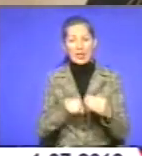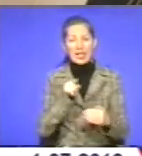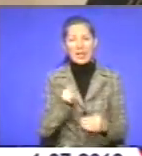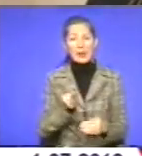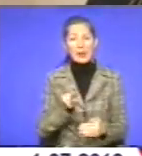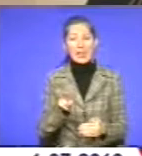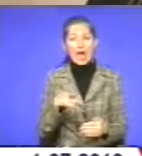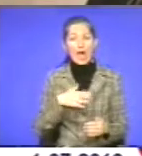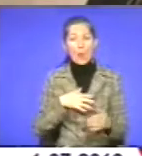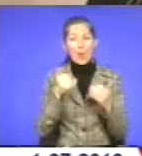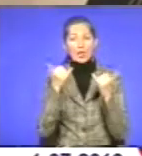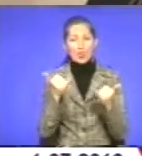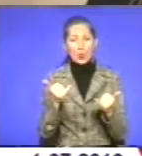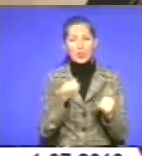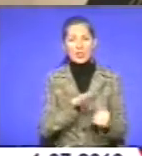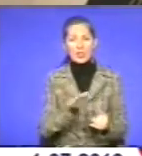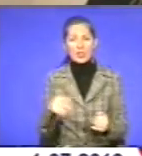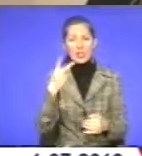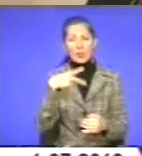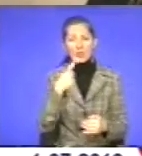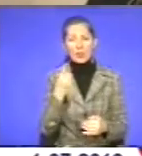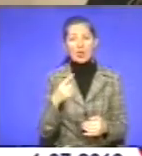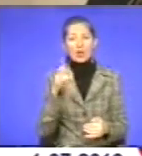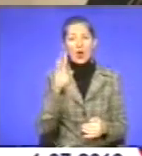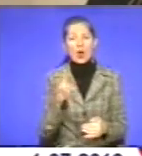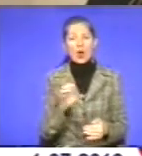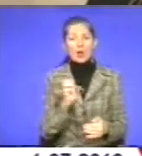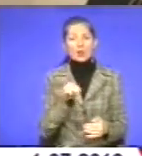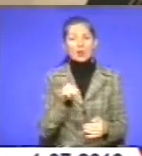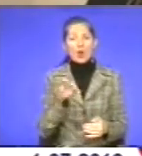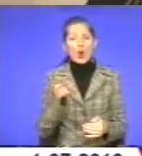ми сьогодні, діти 21-го століття, кожен